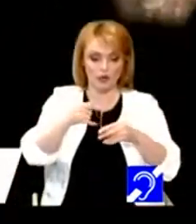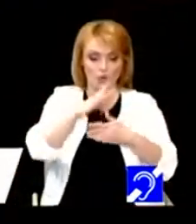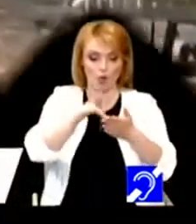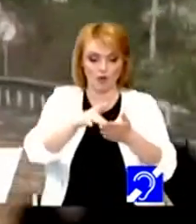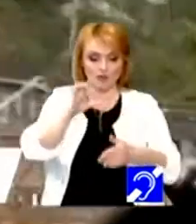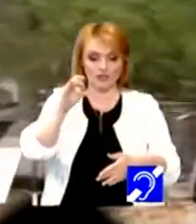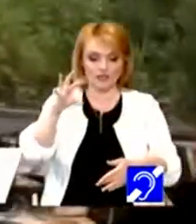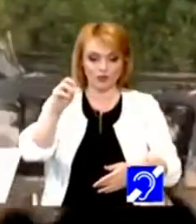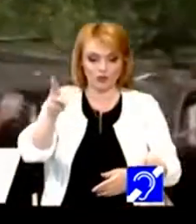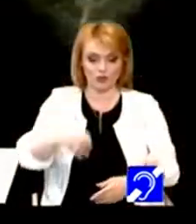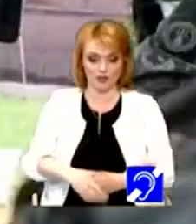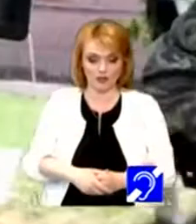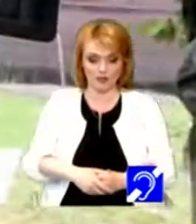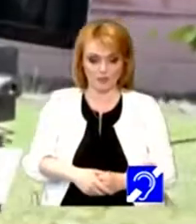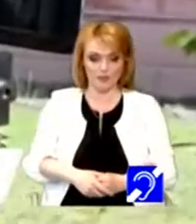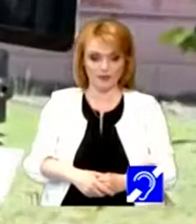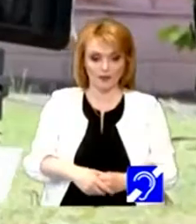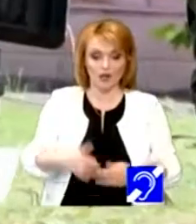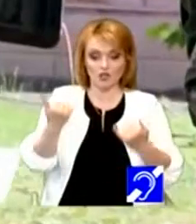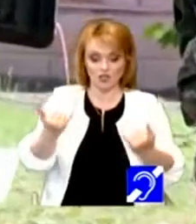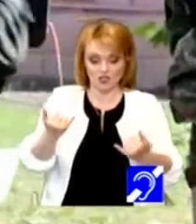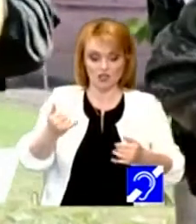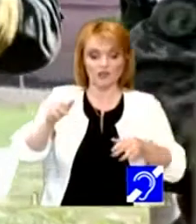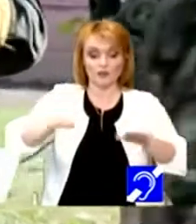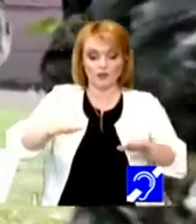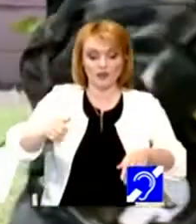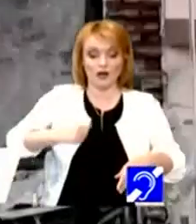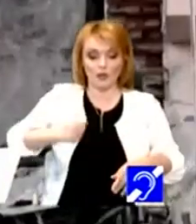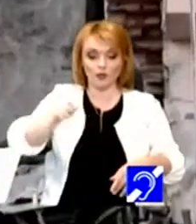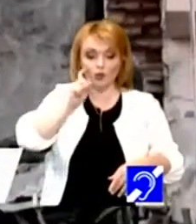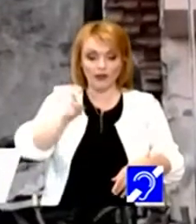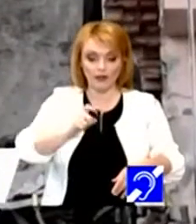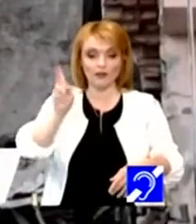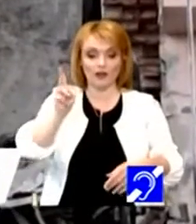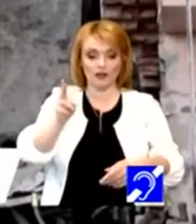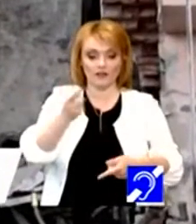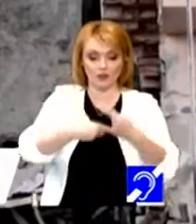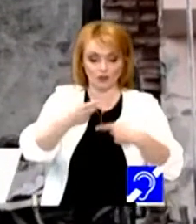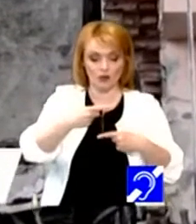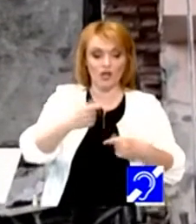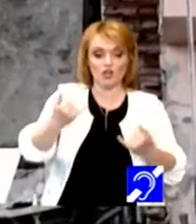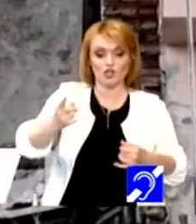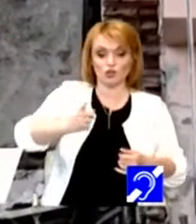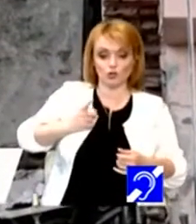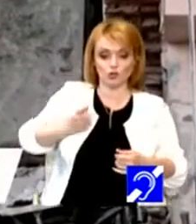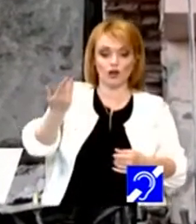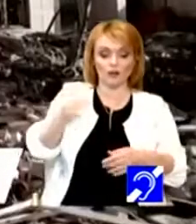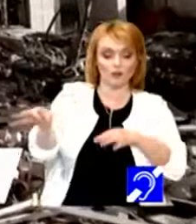Potrivit guvernatorului regiunii Luhansk, Severodonetsk e departe de a fi capturat de ruși. Din potrivă.